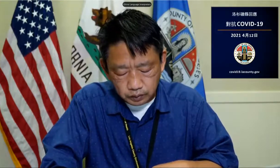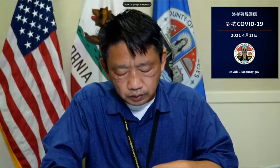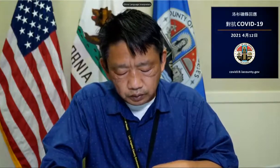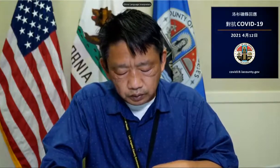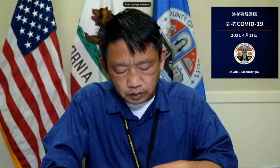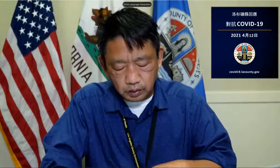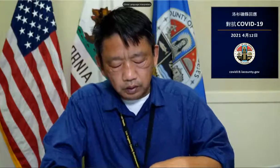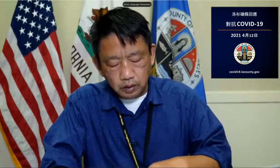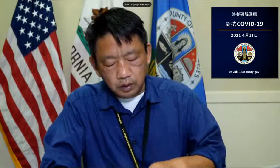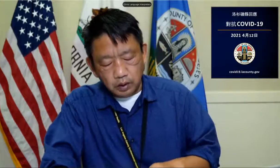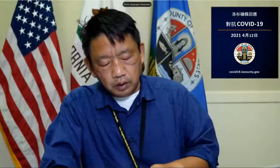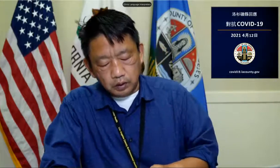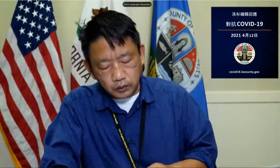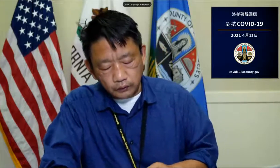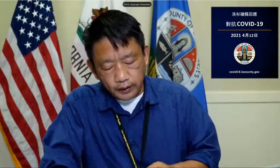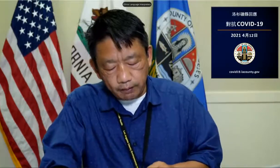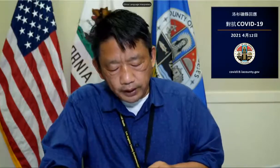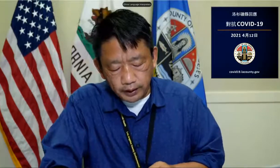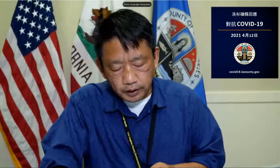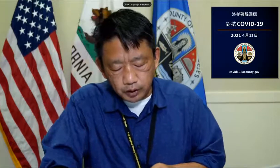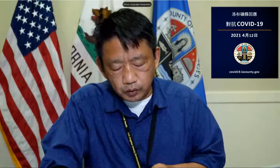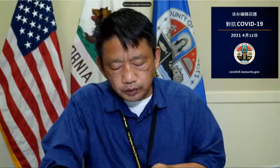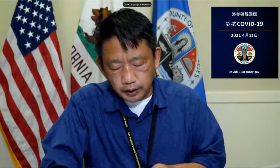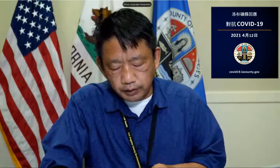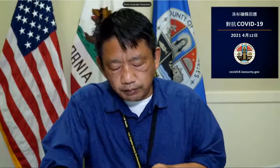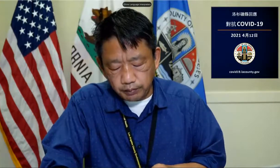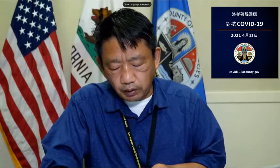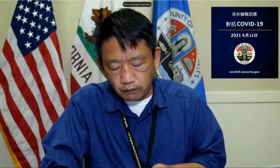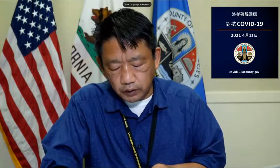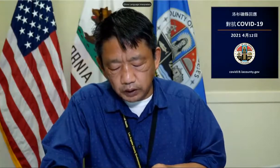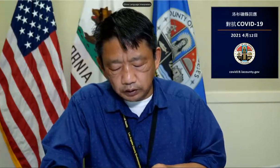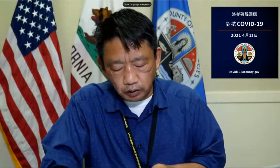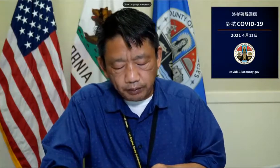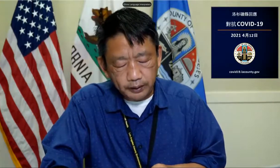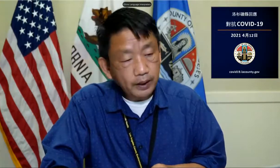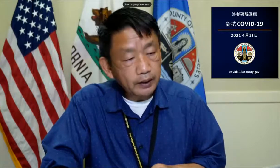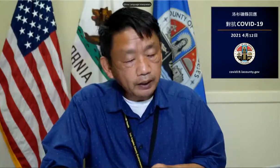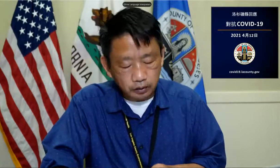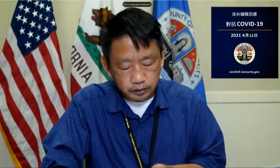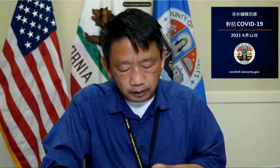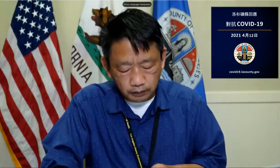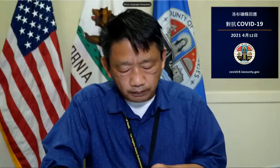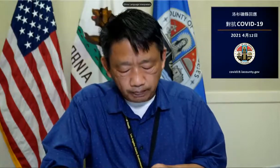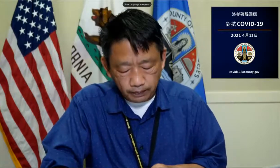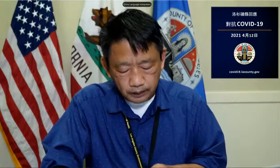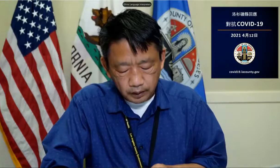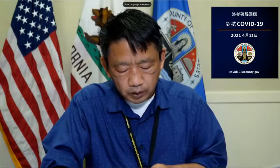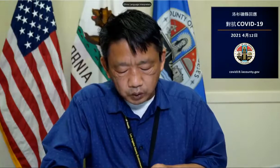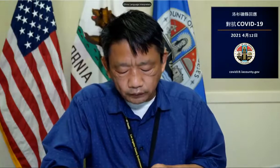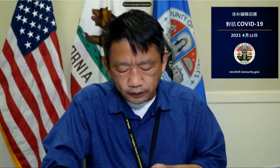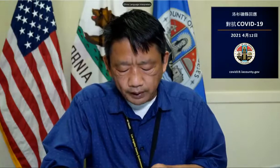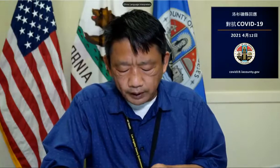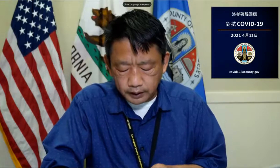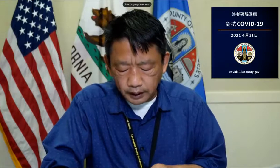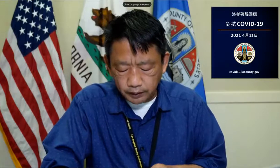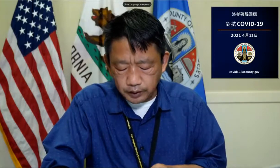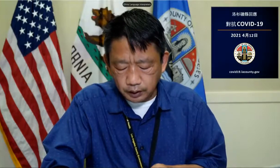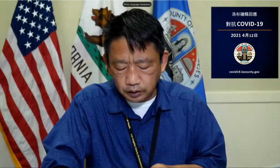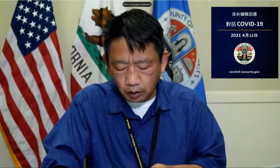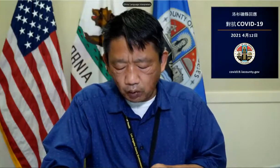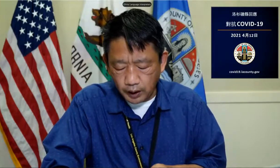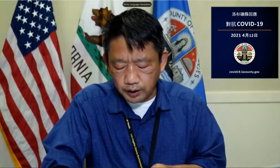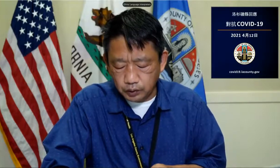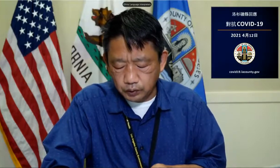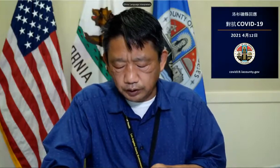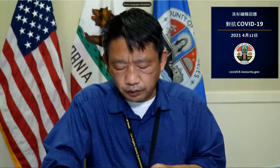25%。除非每个人都注射了疫苗，否则都要被佩戴口罩。除非每个参与